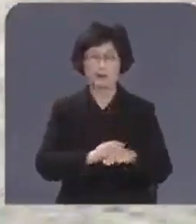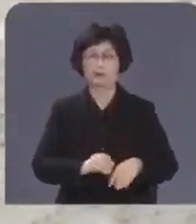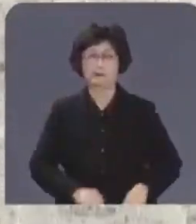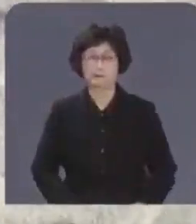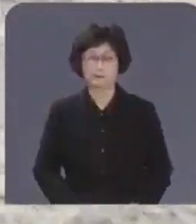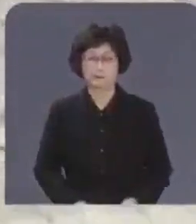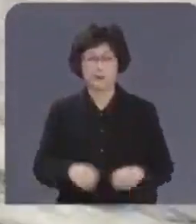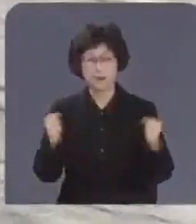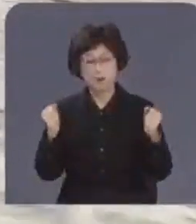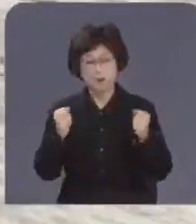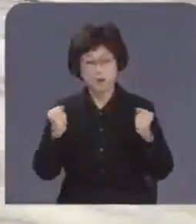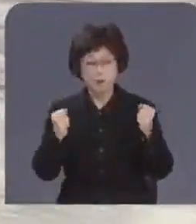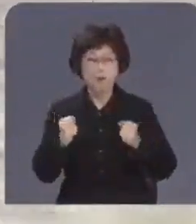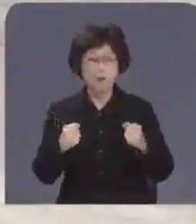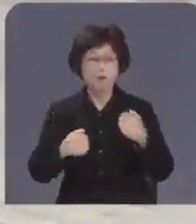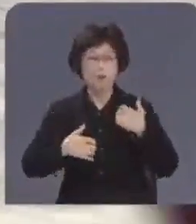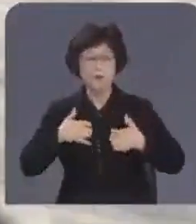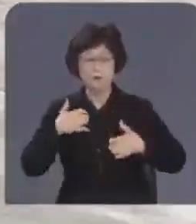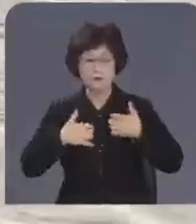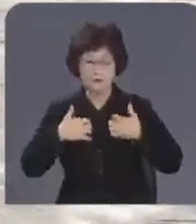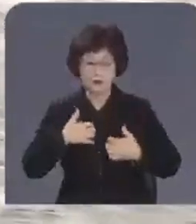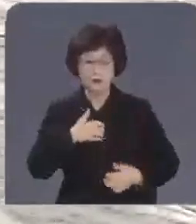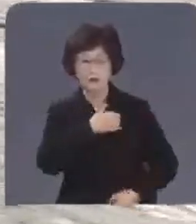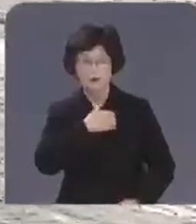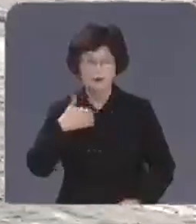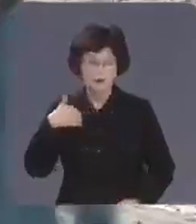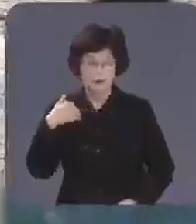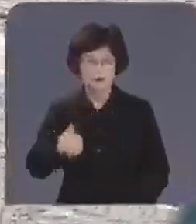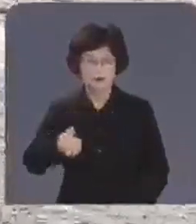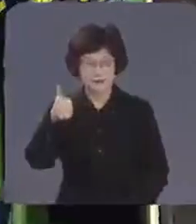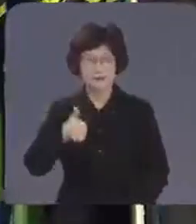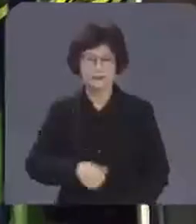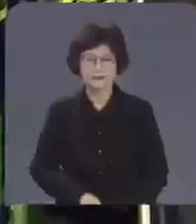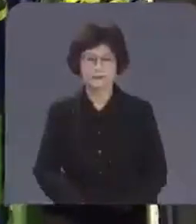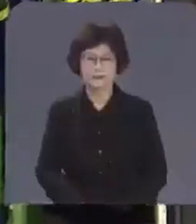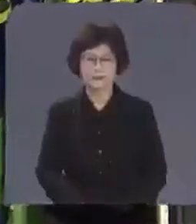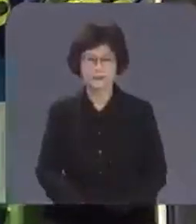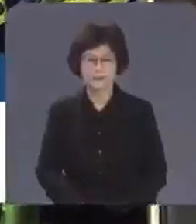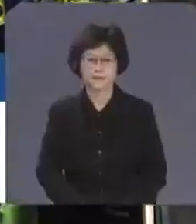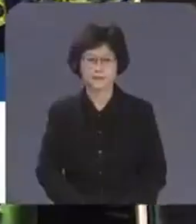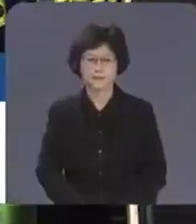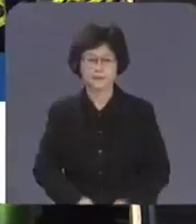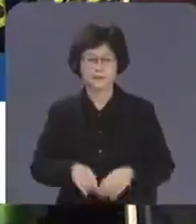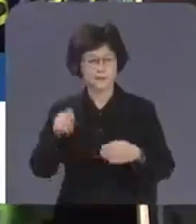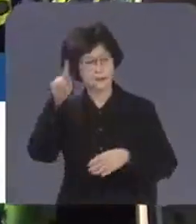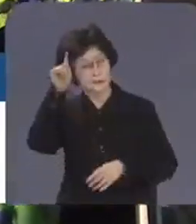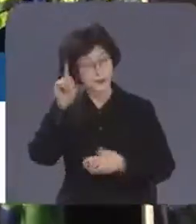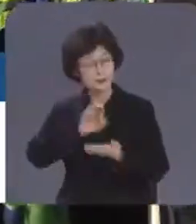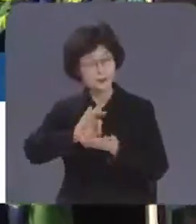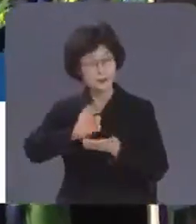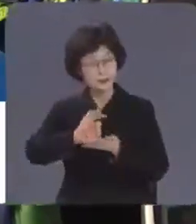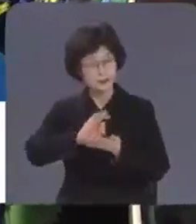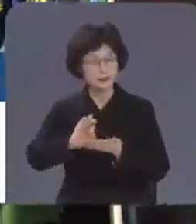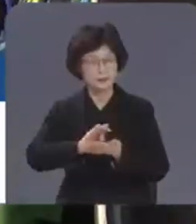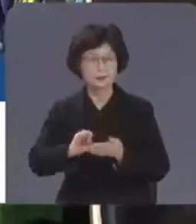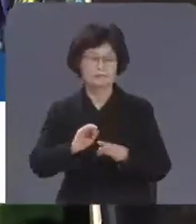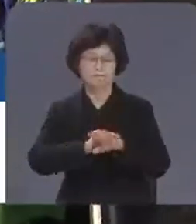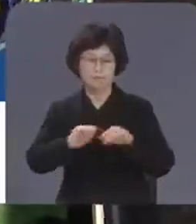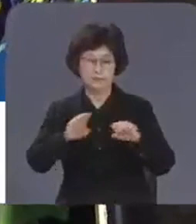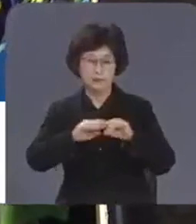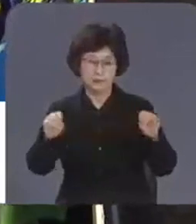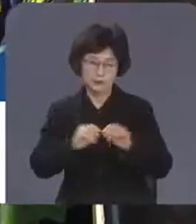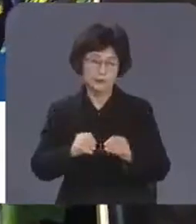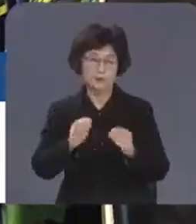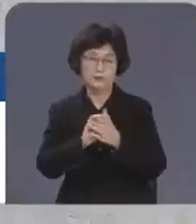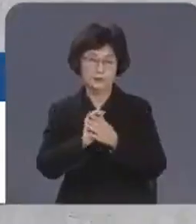벗어나 겨울 정취를 만끽하기에 스키장만한 곳이 없습니다. 그럼요, 스트레스 다 풀리고요. 또 주말 이용해서 이렇게 친구들이랑 오랜만에 보니까는